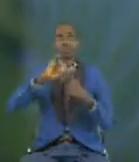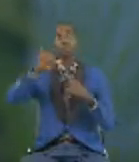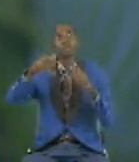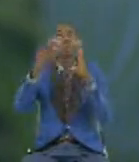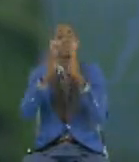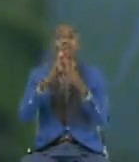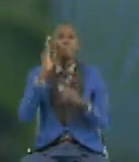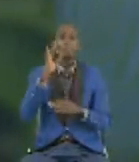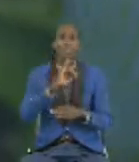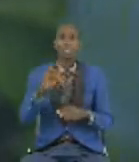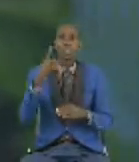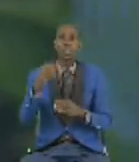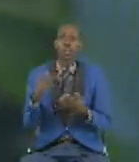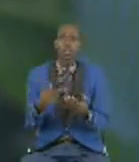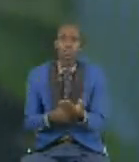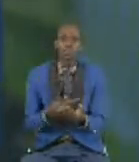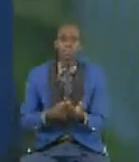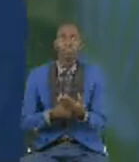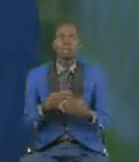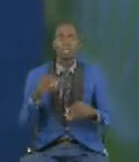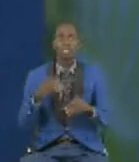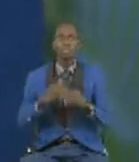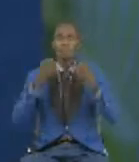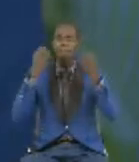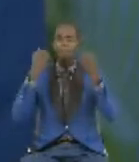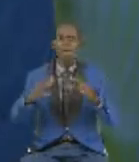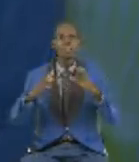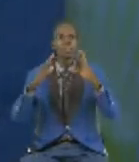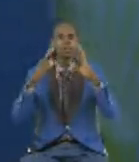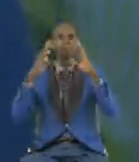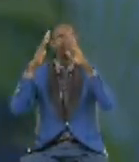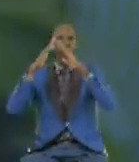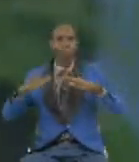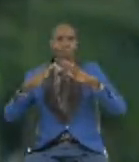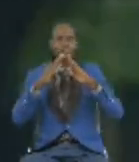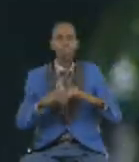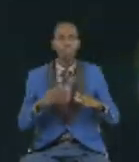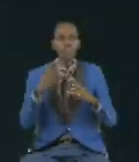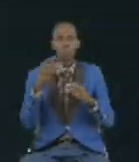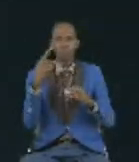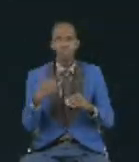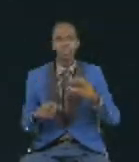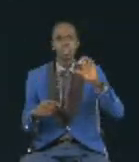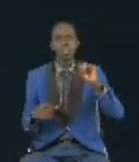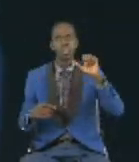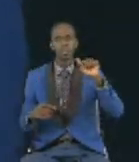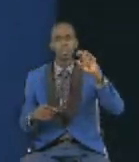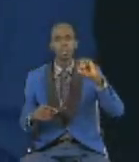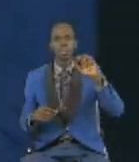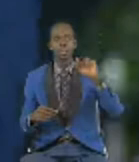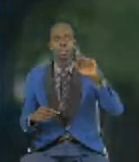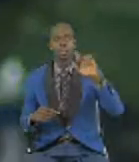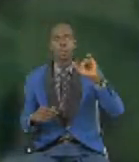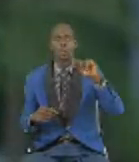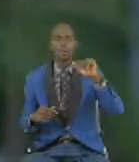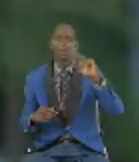et après l'avoir prêché, Pierre et Jean retournaient à Jérusalem en annonçant la bonne nouvelle dans plusieurs villages des Samaritains. Chapitre 15,